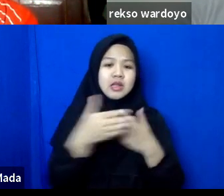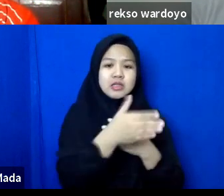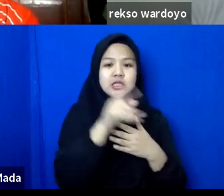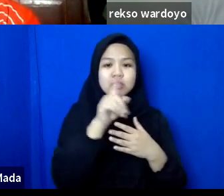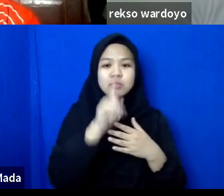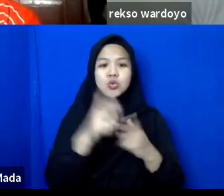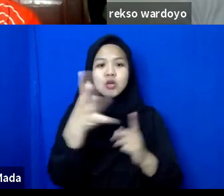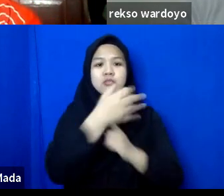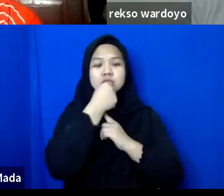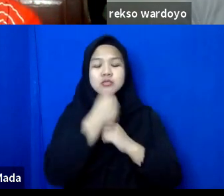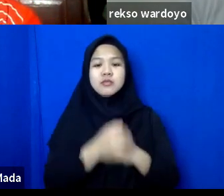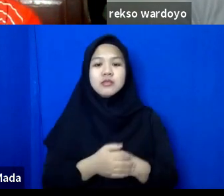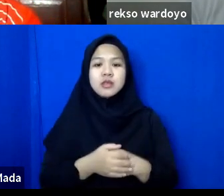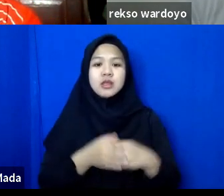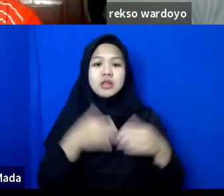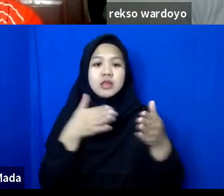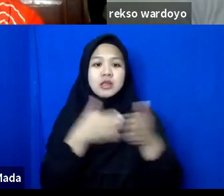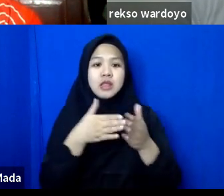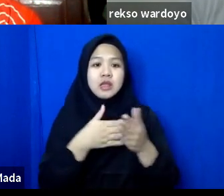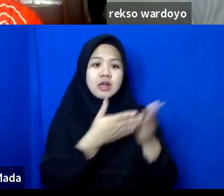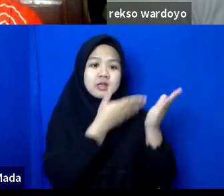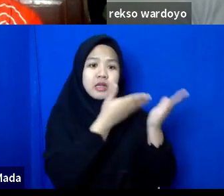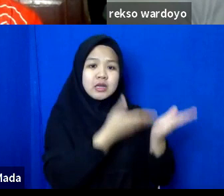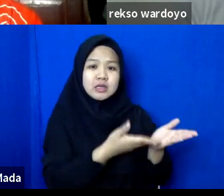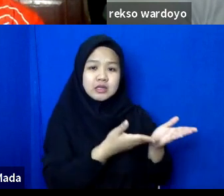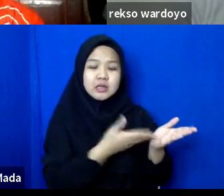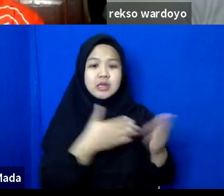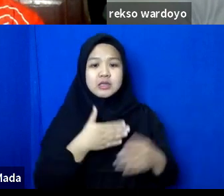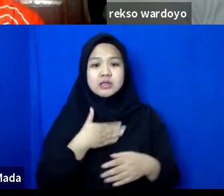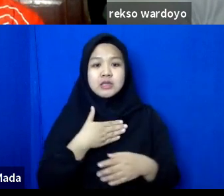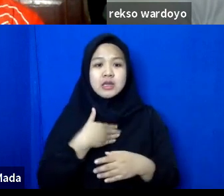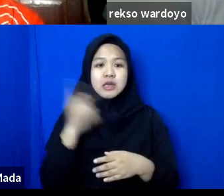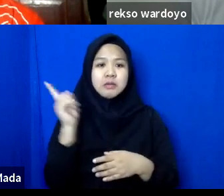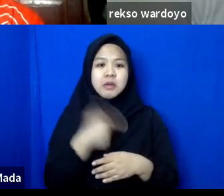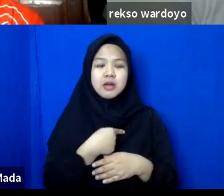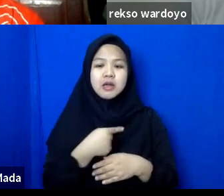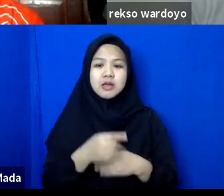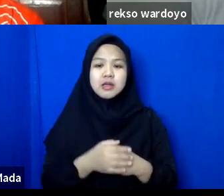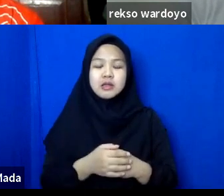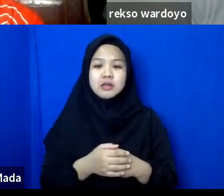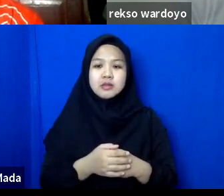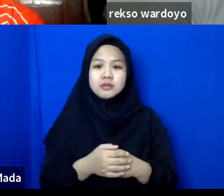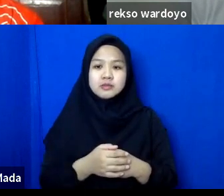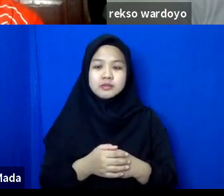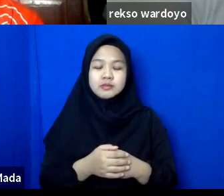dia butuhkan tantangannya adalah ini saya menggunakan apa